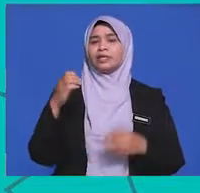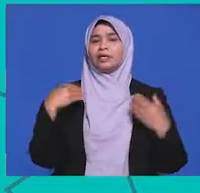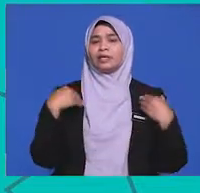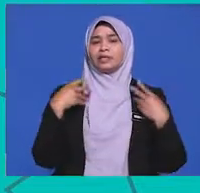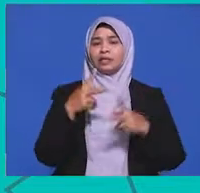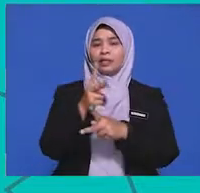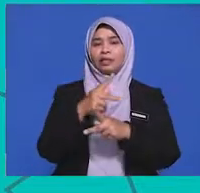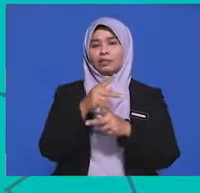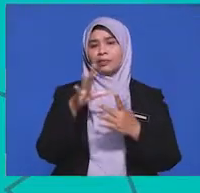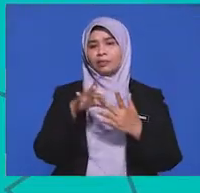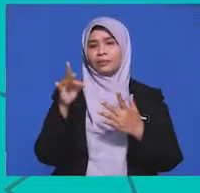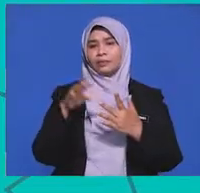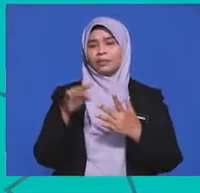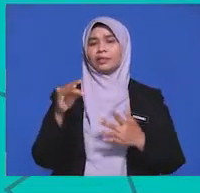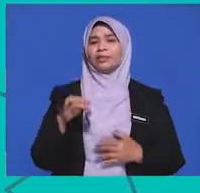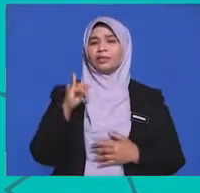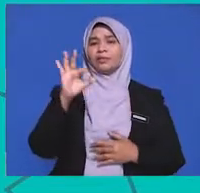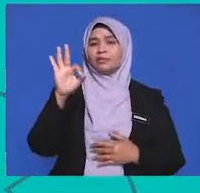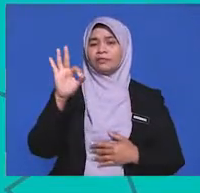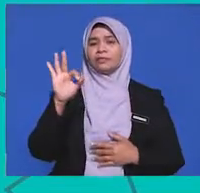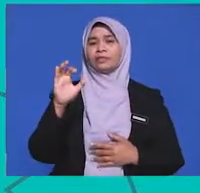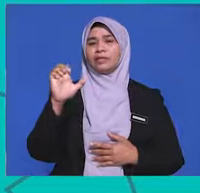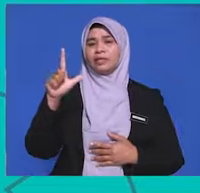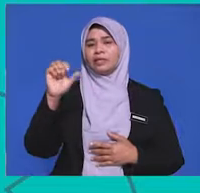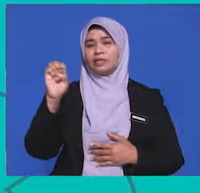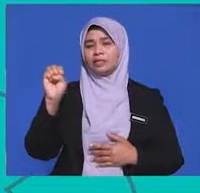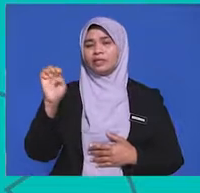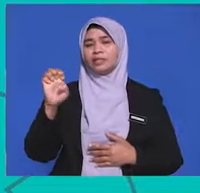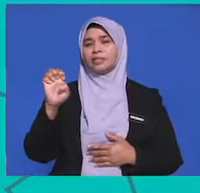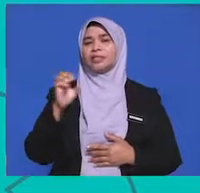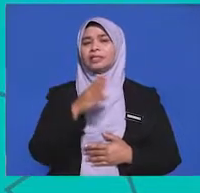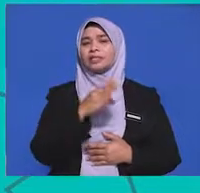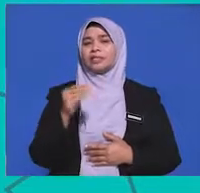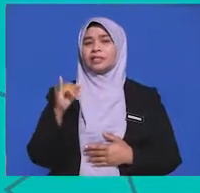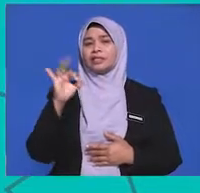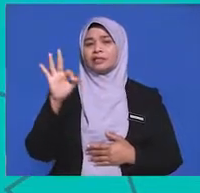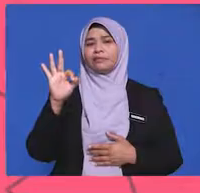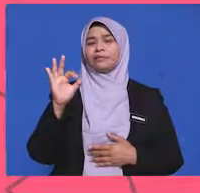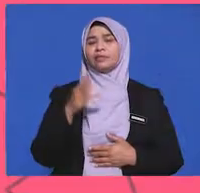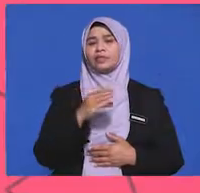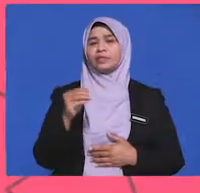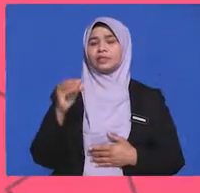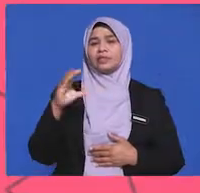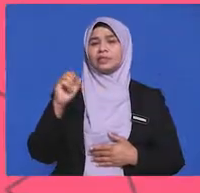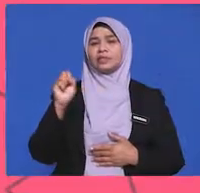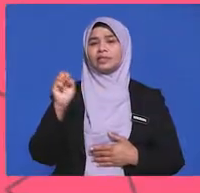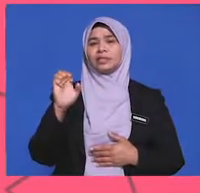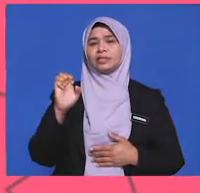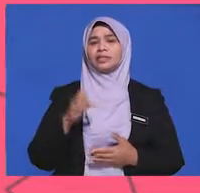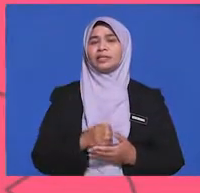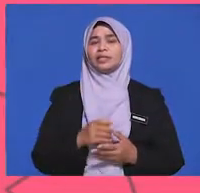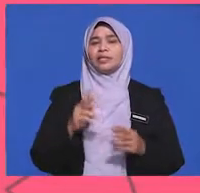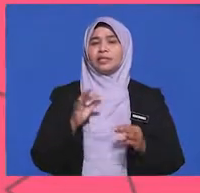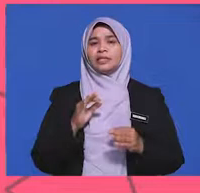kawalan pilihan if, if-else dan if, else if. Kita mulakan